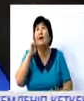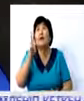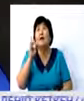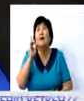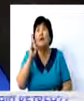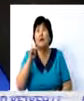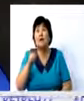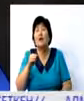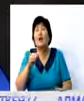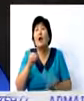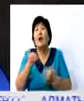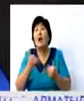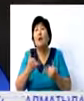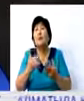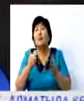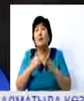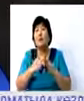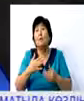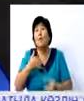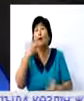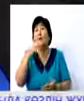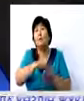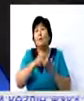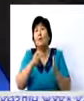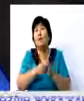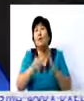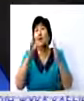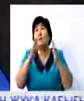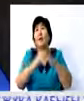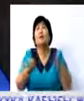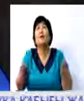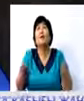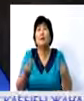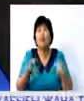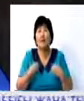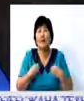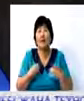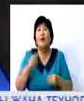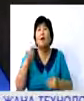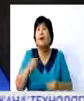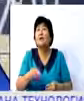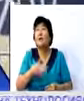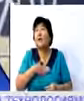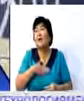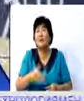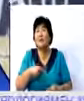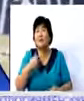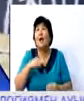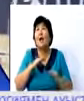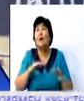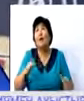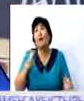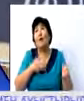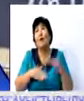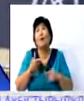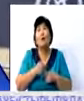қоры маған бес бөлмелі баспана беріп жатыр. Мыңда бір алғысымды айтамын. Балдарым